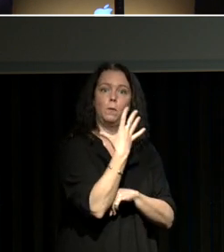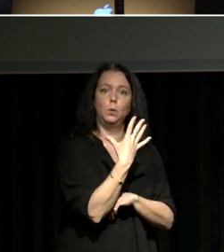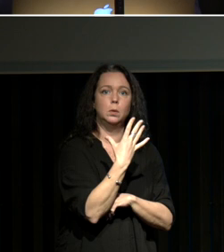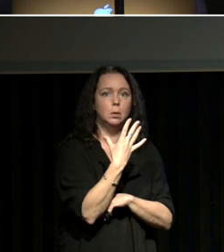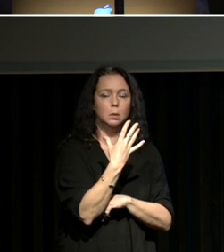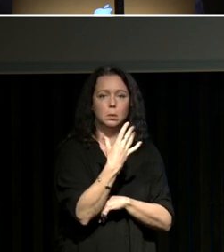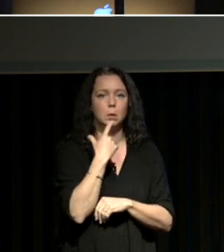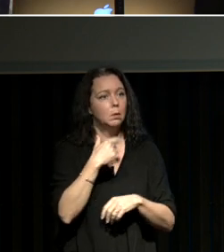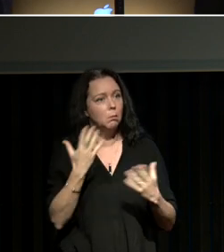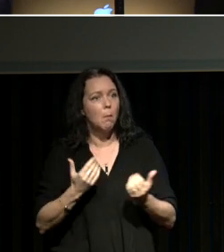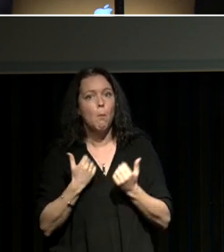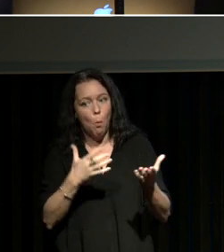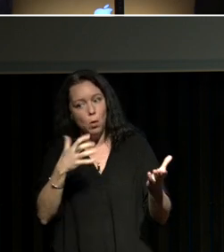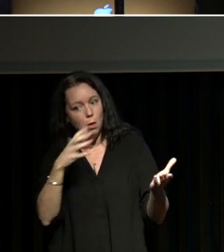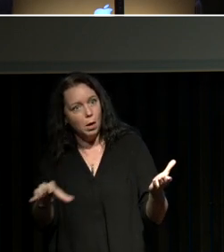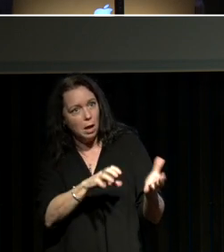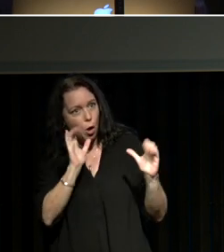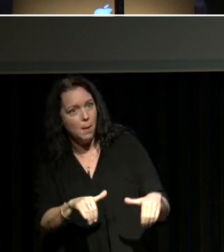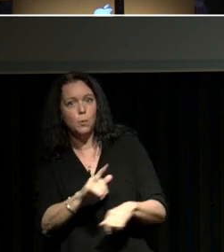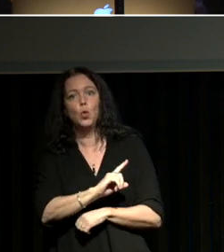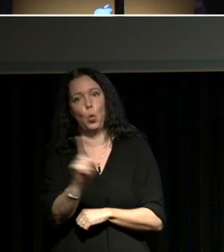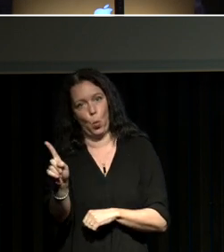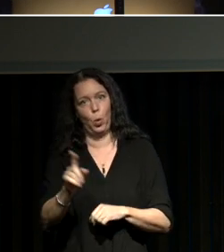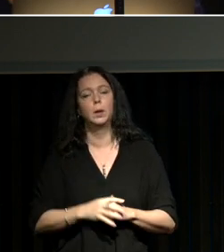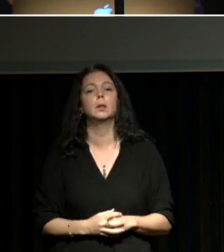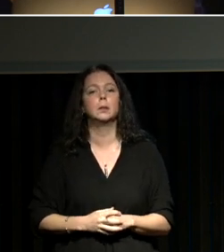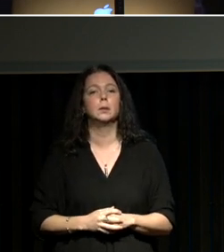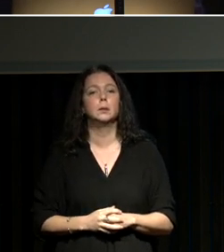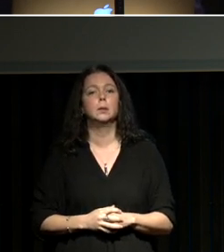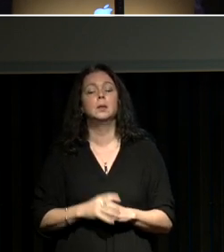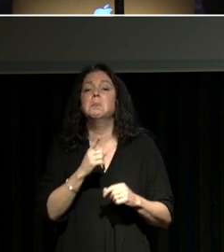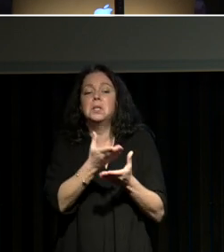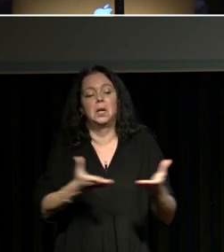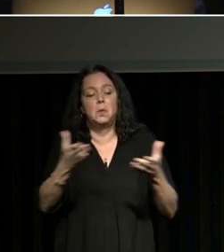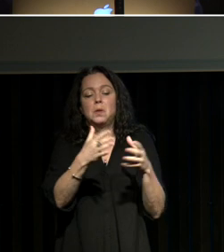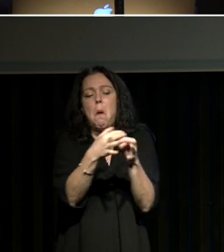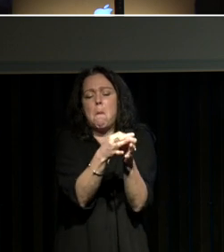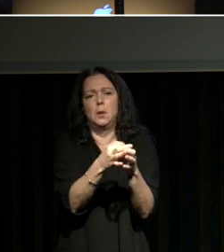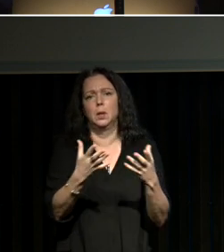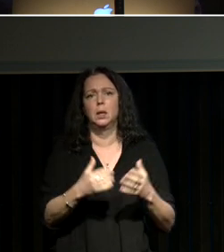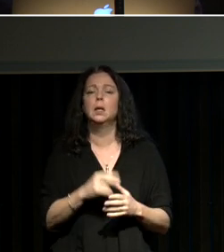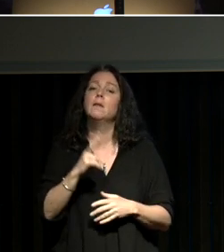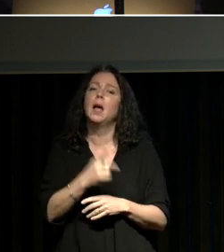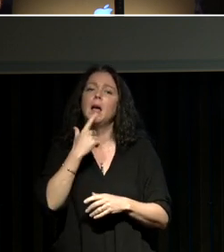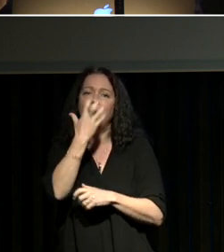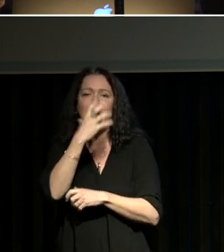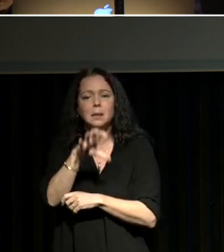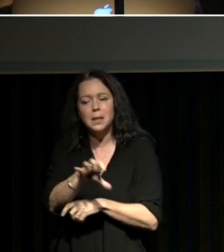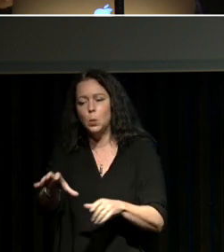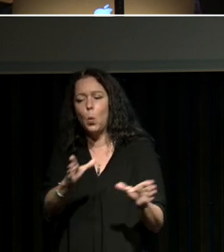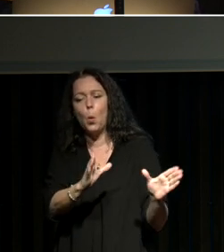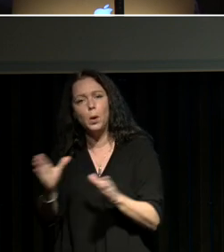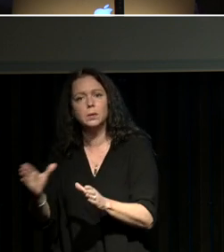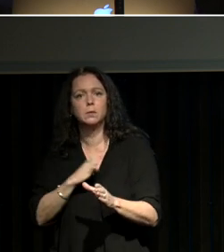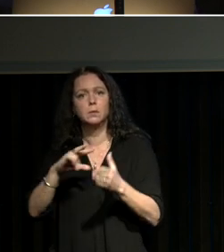question de faire une proposition de don d'organes. Ces situations, c'est une minorité. Il faut savoir qu'en réanimation, on a des